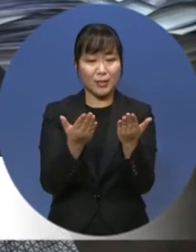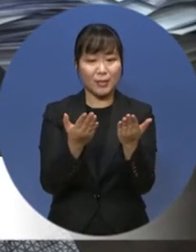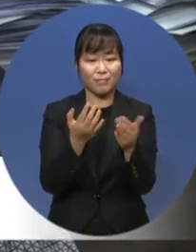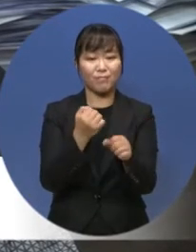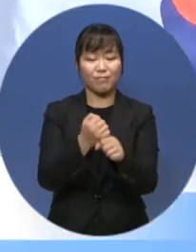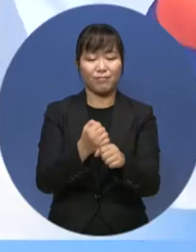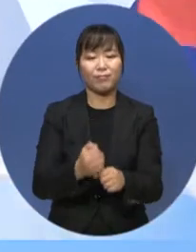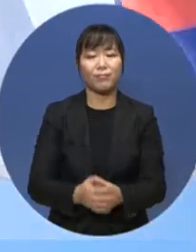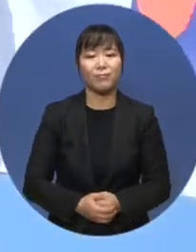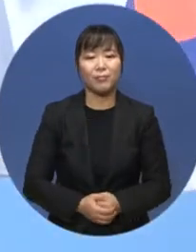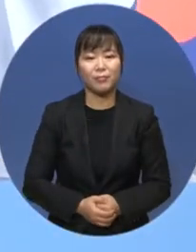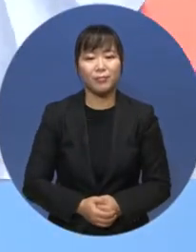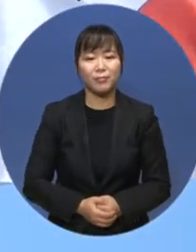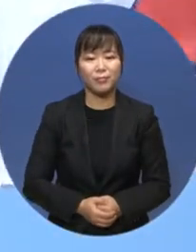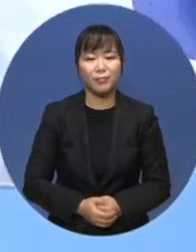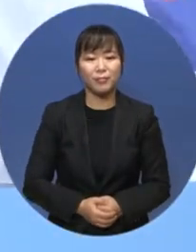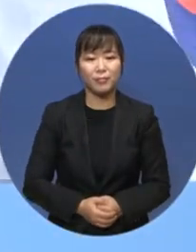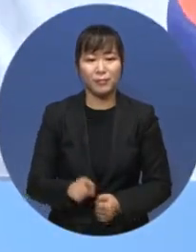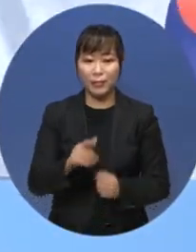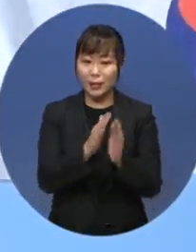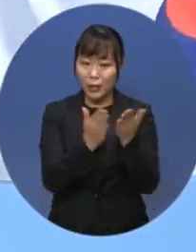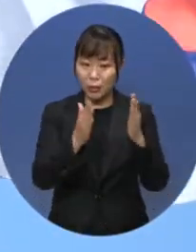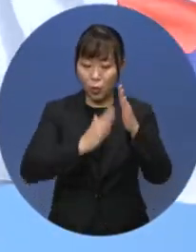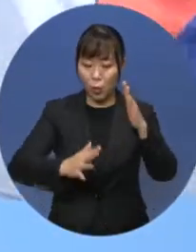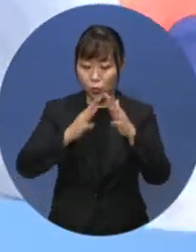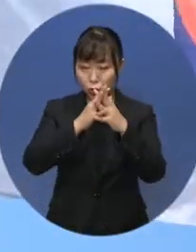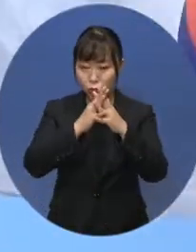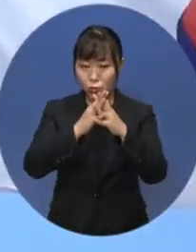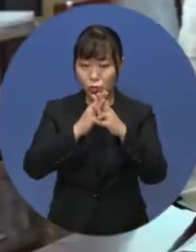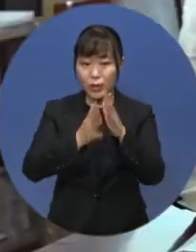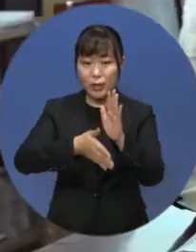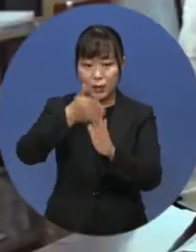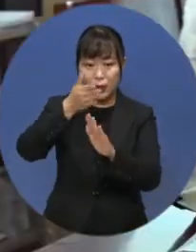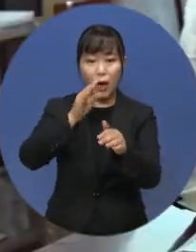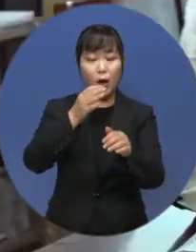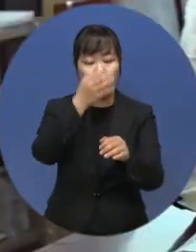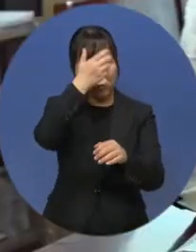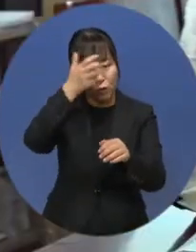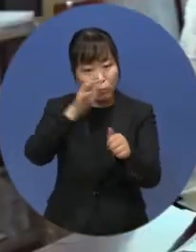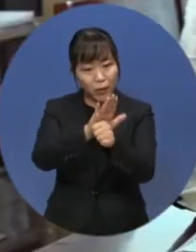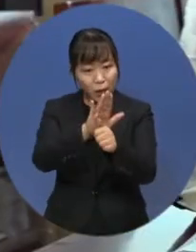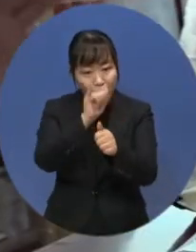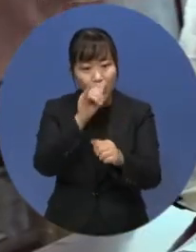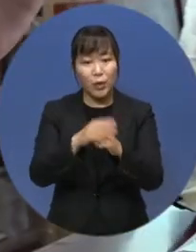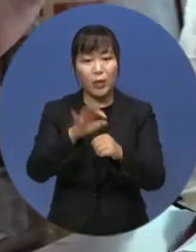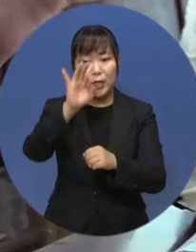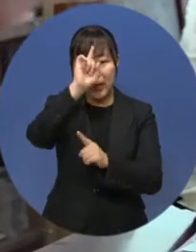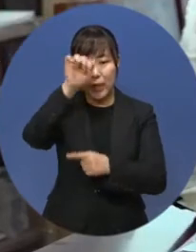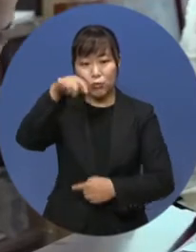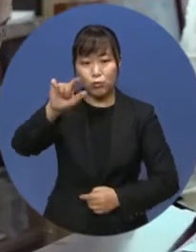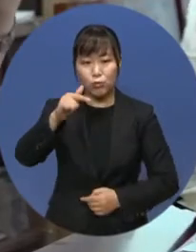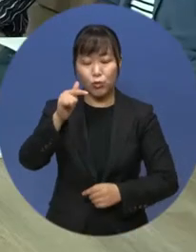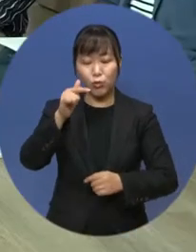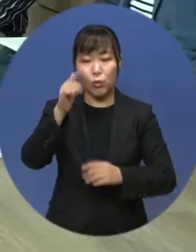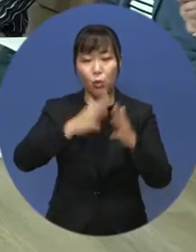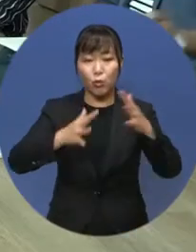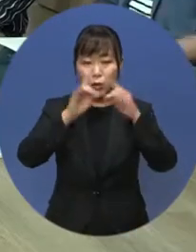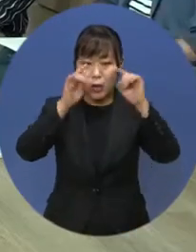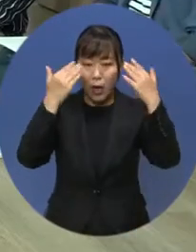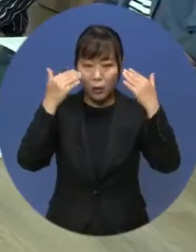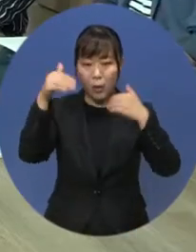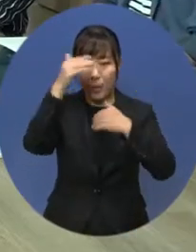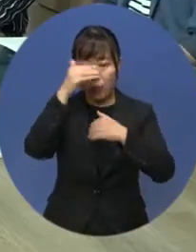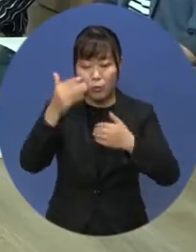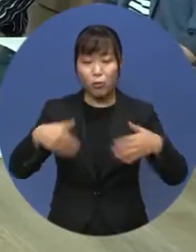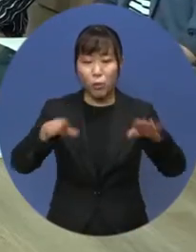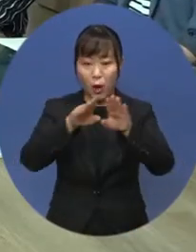만들게 됐습니다. 이 책자는 공주시가 후원하고 이훈 공주대 박물관 연구교수가 참여하여 유물